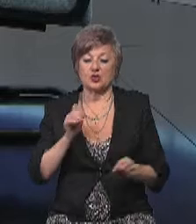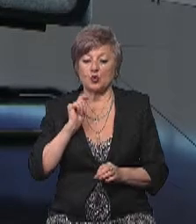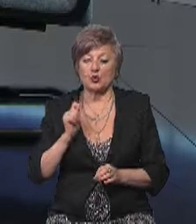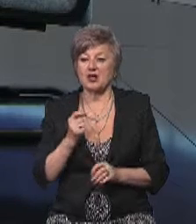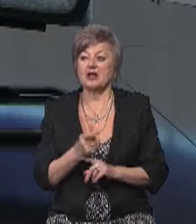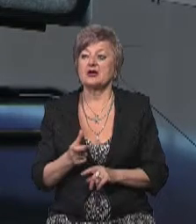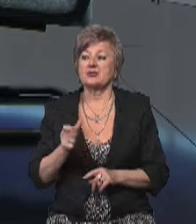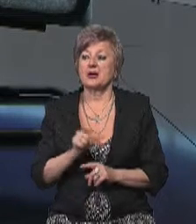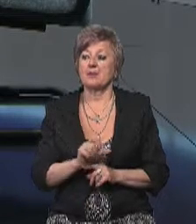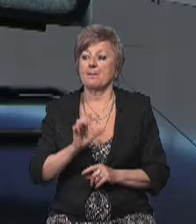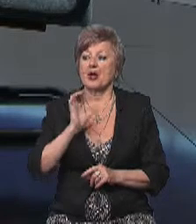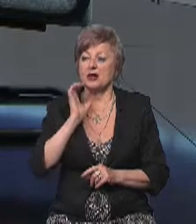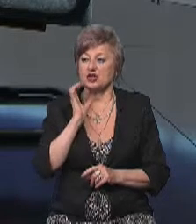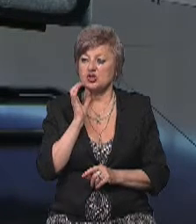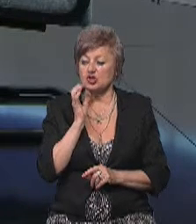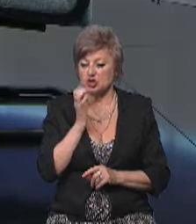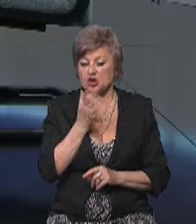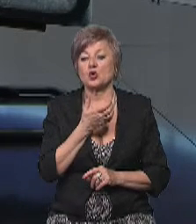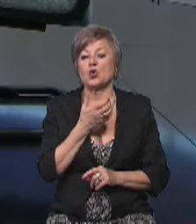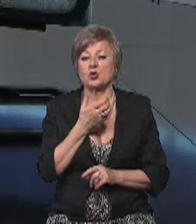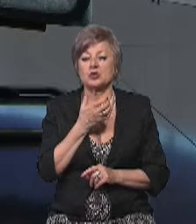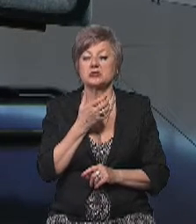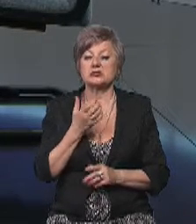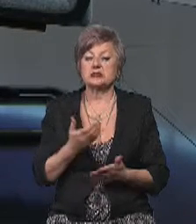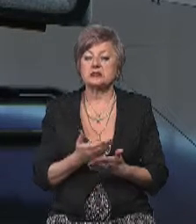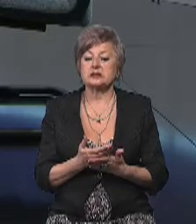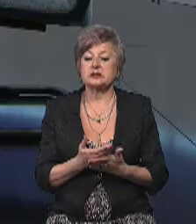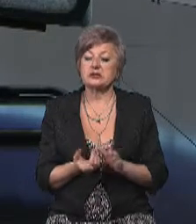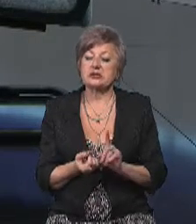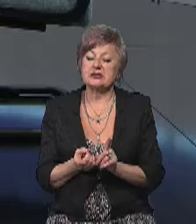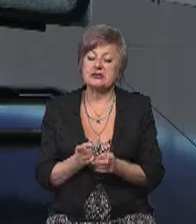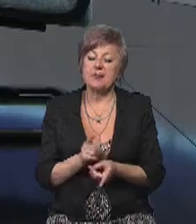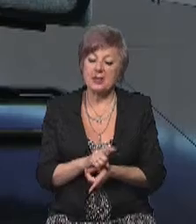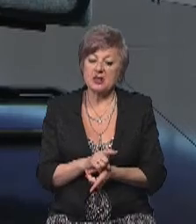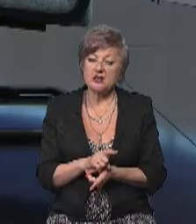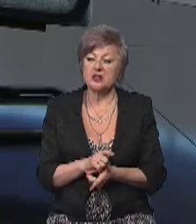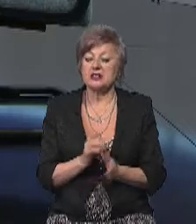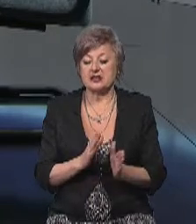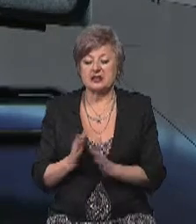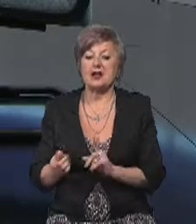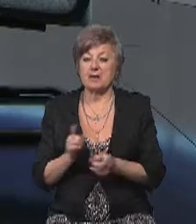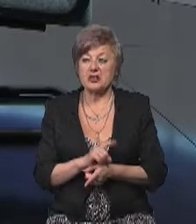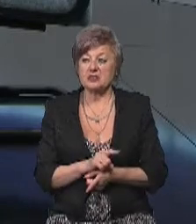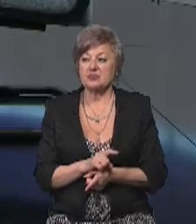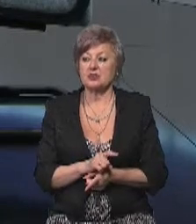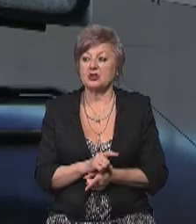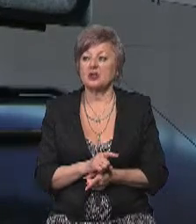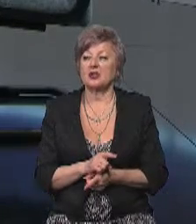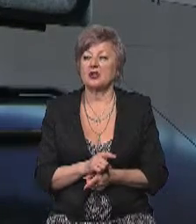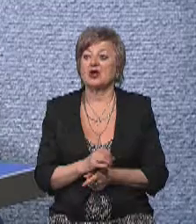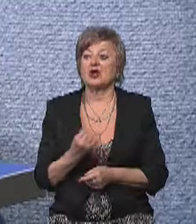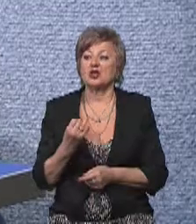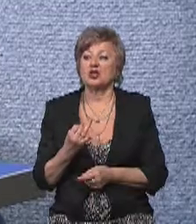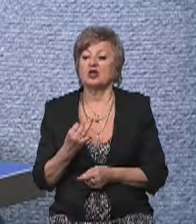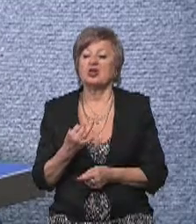найбільш серйозні законодавча база для найбільш серйозних і суттєвих змін, які були системних змін і змін принципів